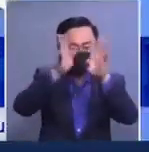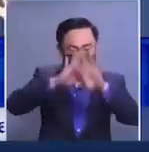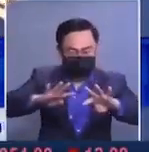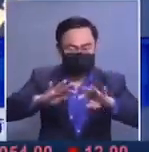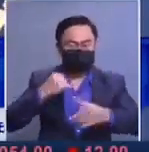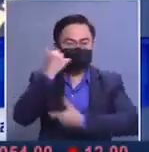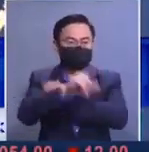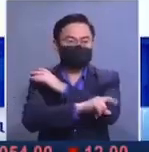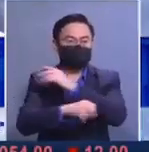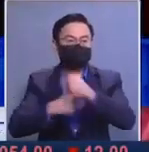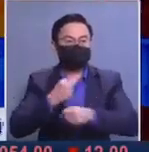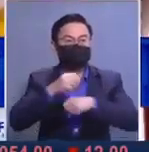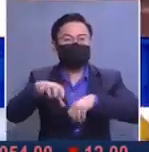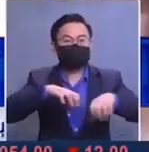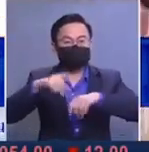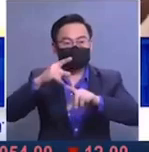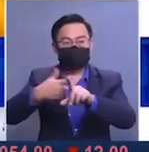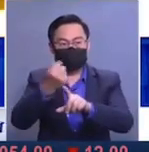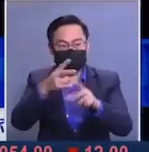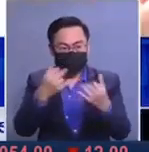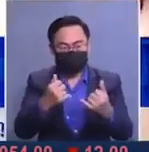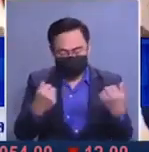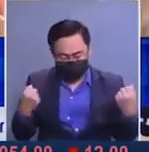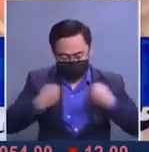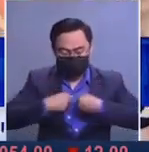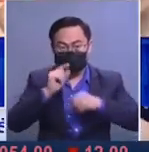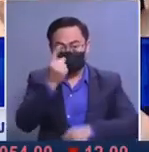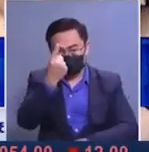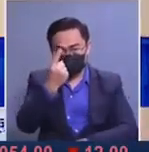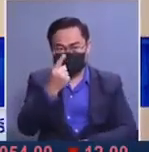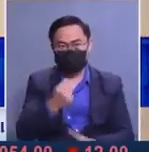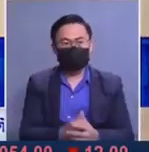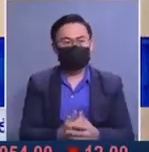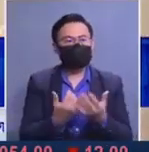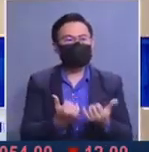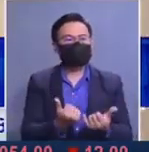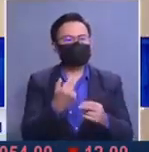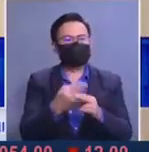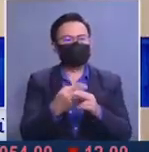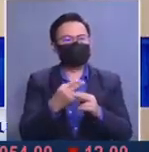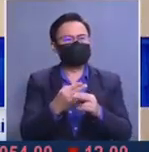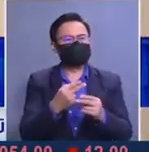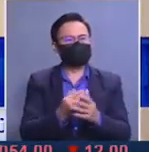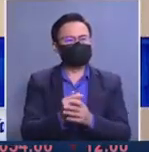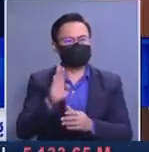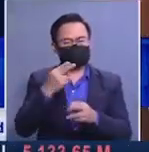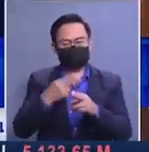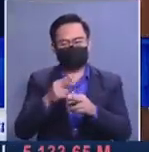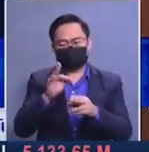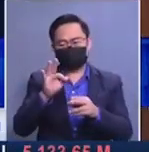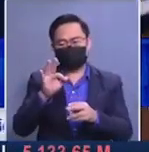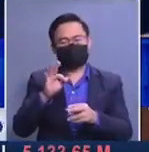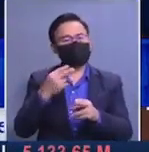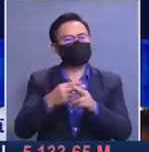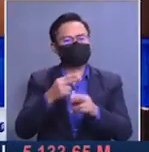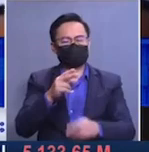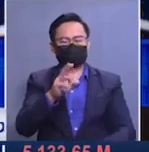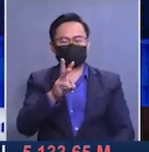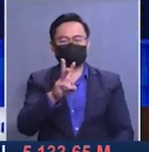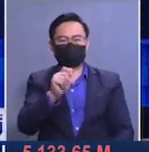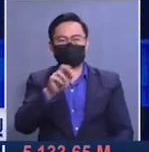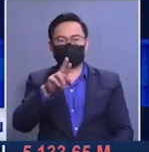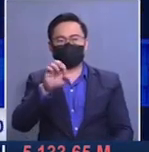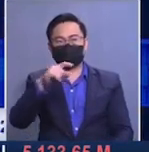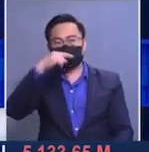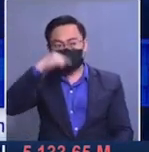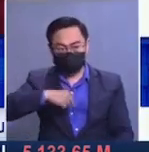ประเทศสิงคโปร์ในเดือนธันวาคมนี้สำหรับชุดแข่งขันนะครับ Warwick Faith Thailand National Team Kit มี4สีนะครับน้ำเ